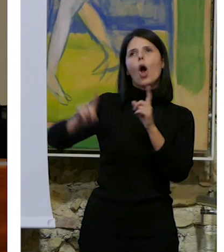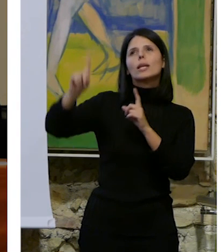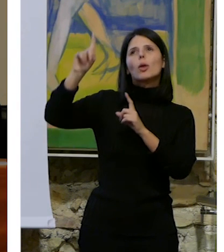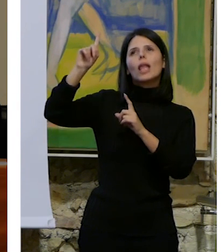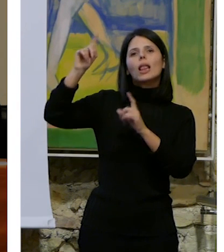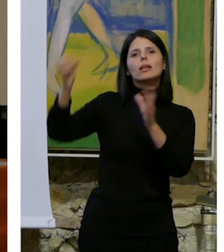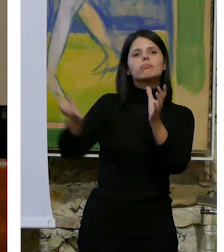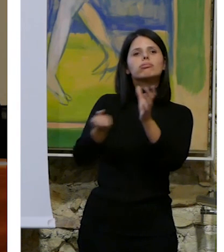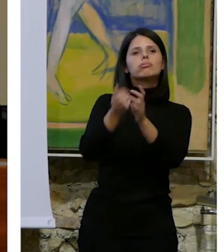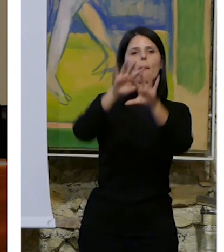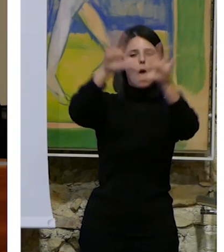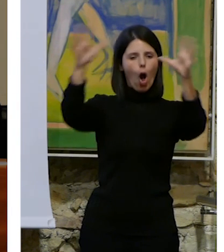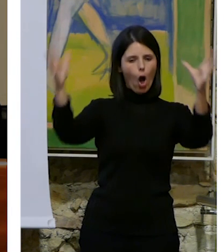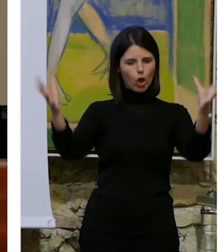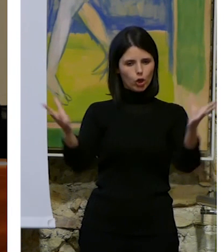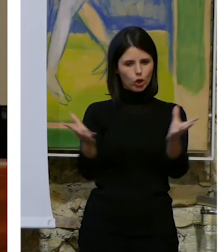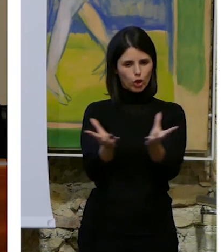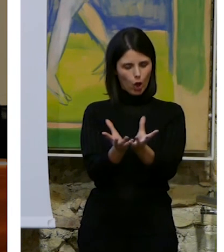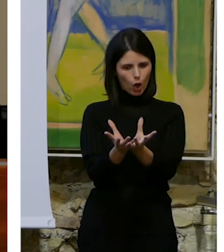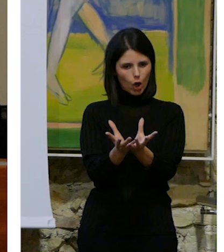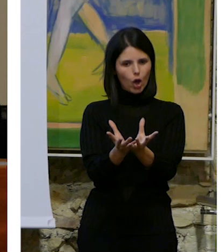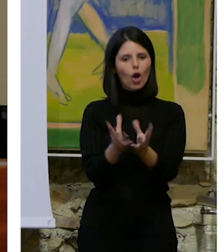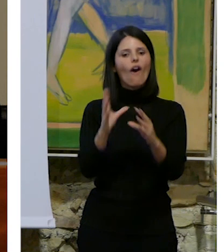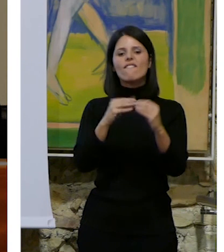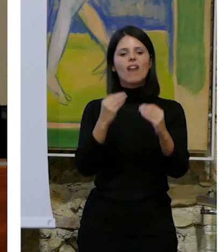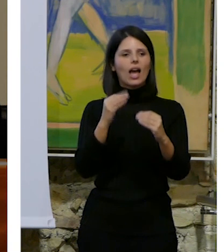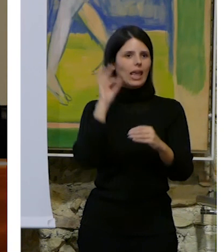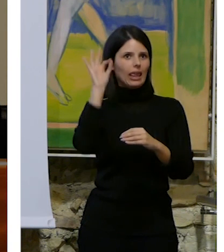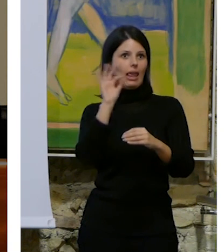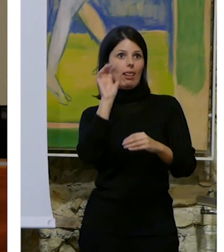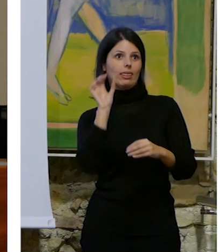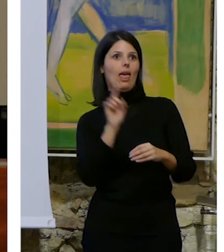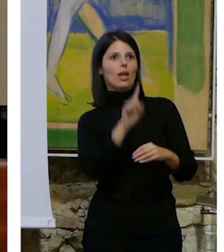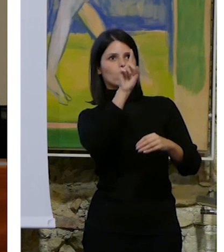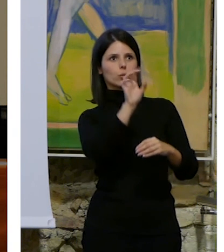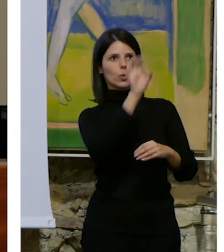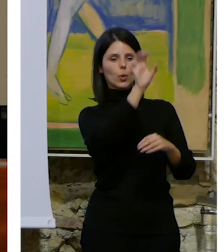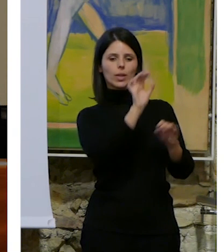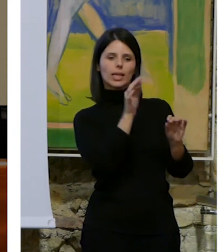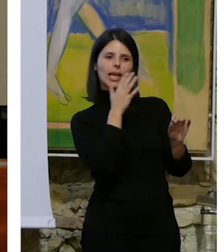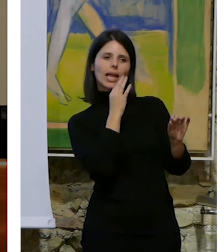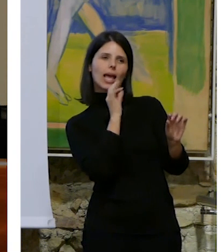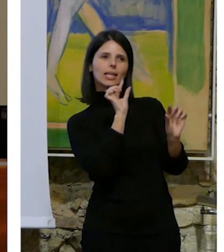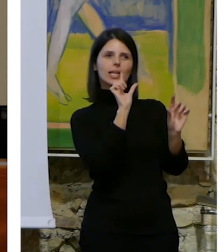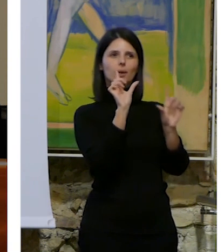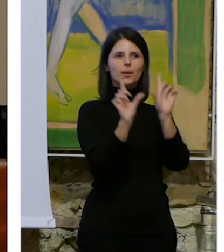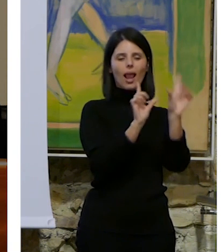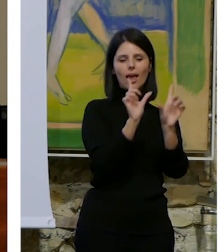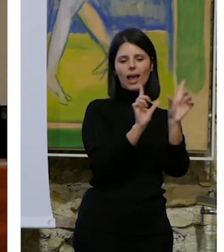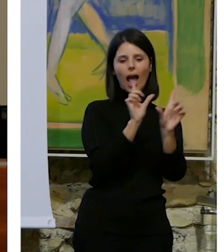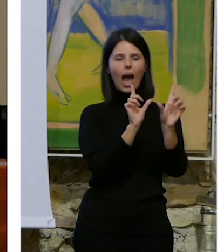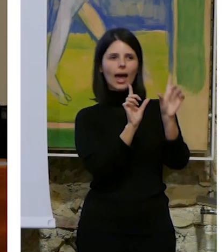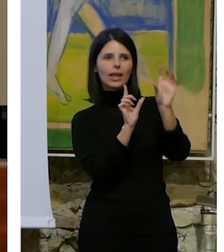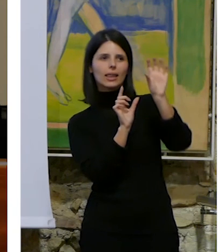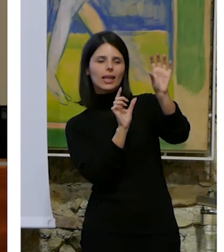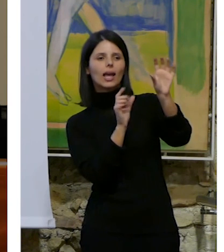mondo, fece l'Inghilterra lì su, bella, carina, elegante, con tutti